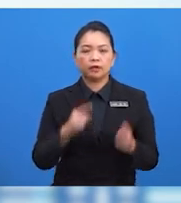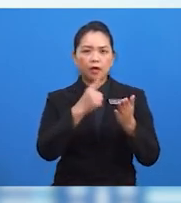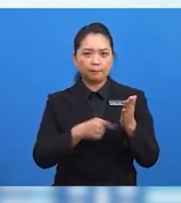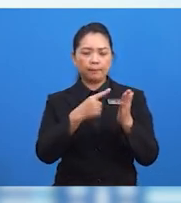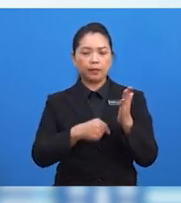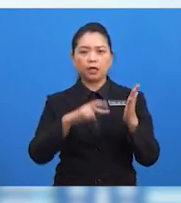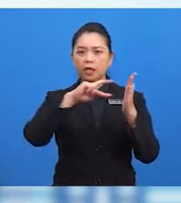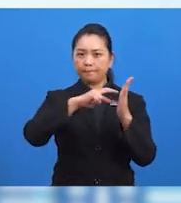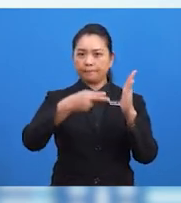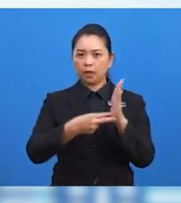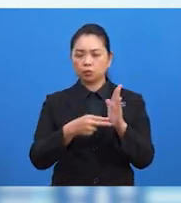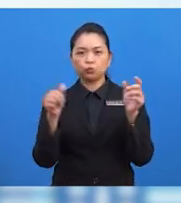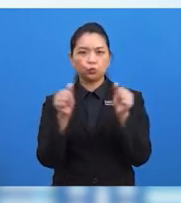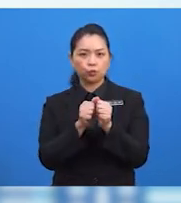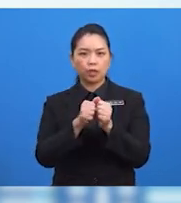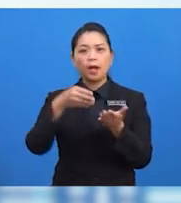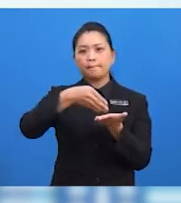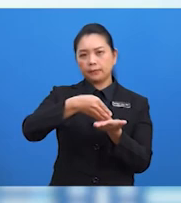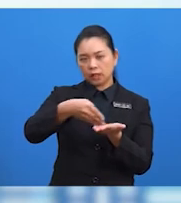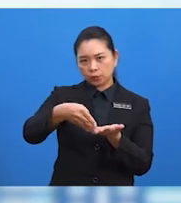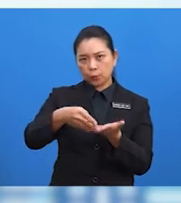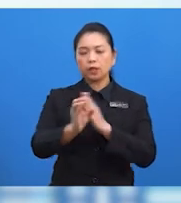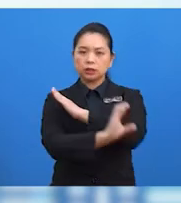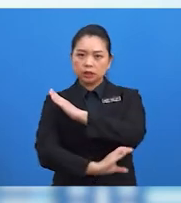Apakah yang dimaksudkan dengan belanjawan negara?